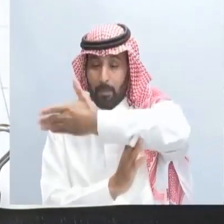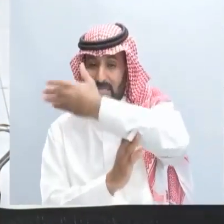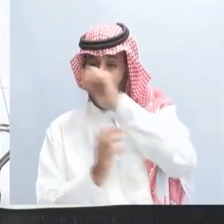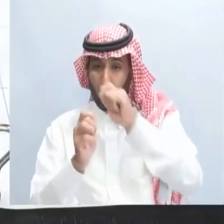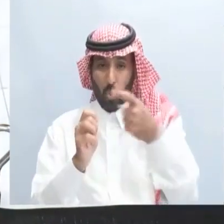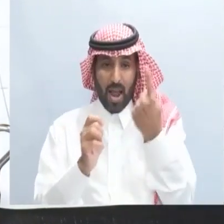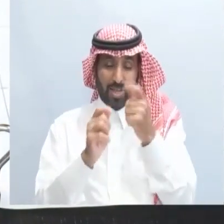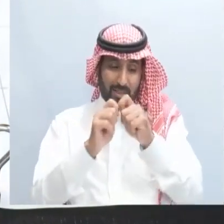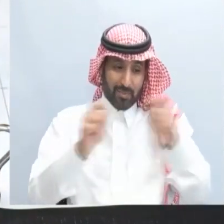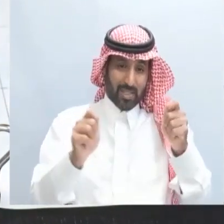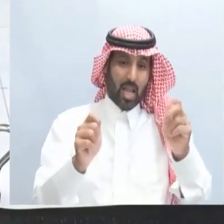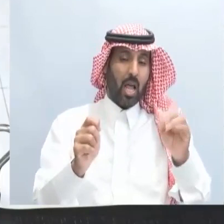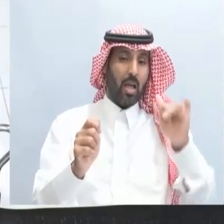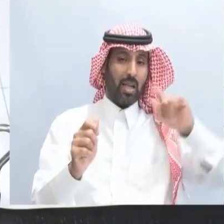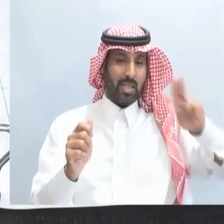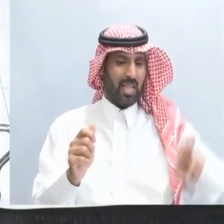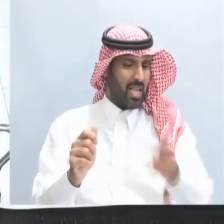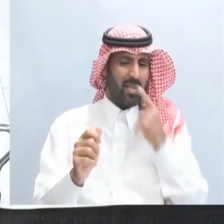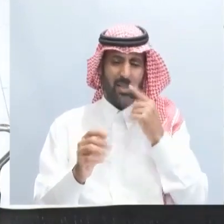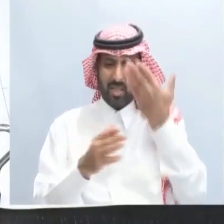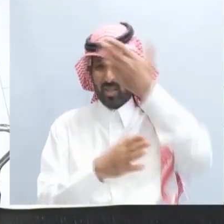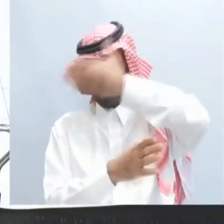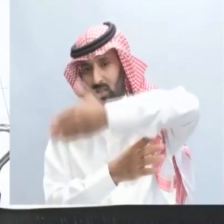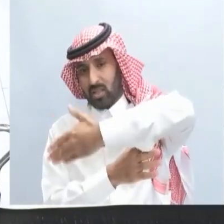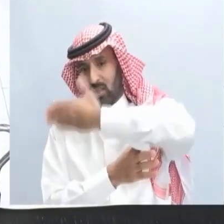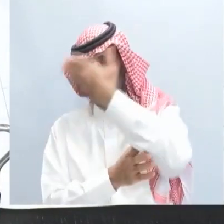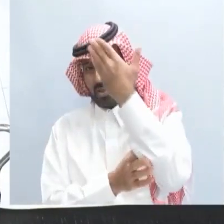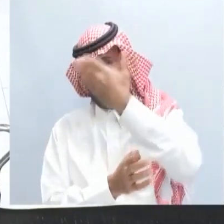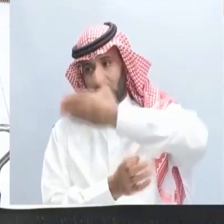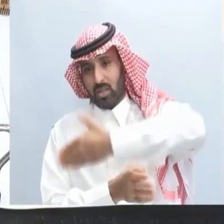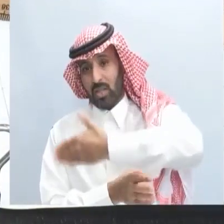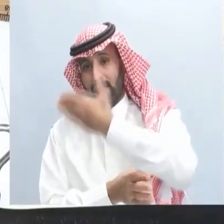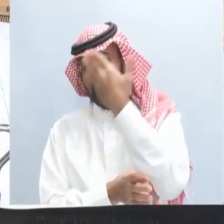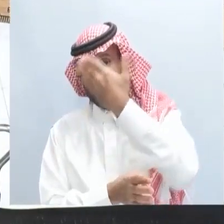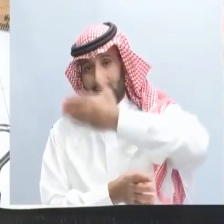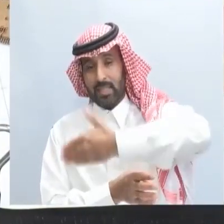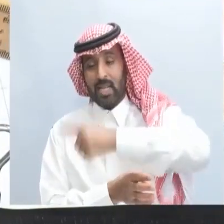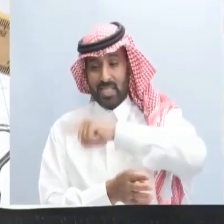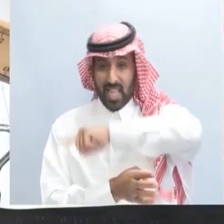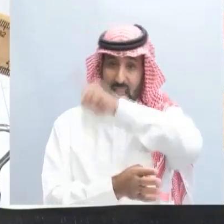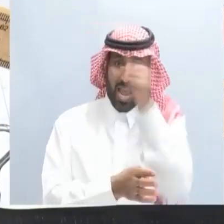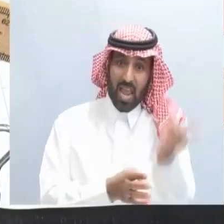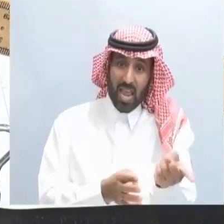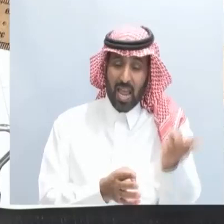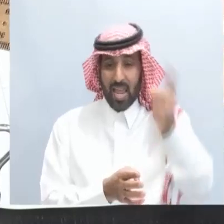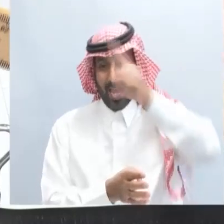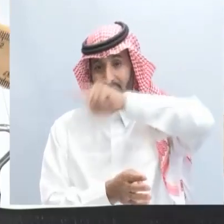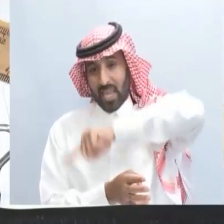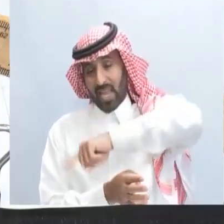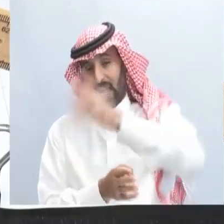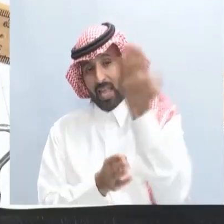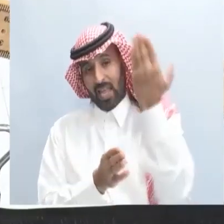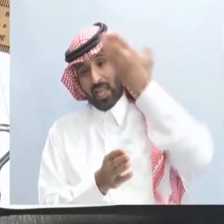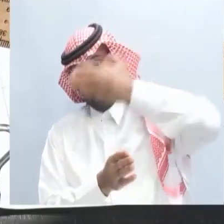مسطره طولها متر كامل عندما تتركها حره لاحظ حركتها حركتها تكون تحاول ان